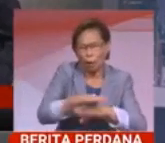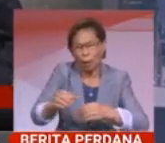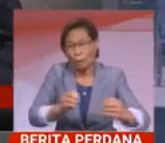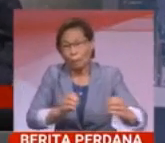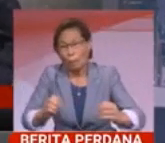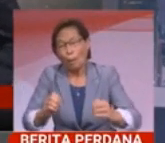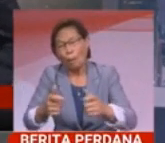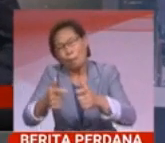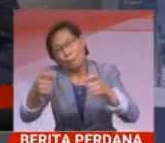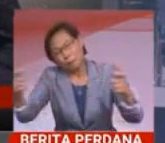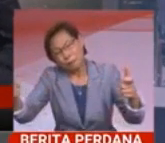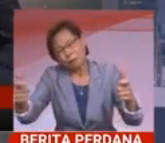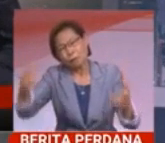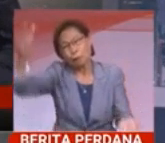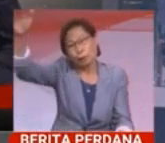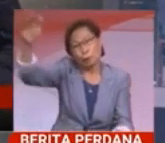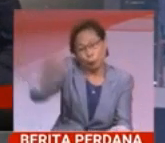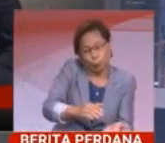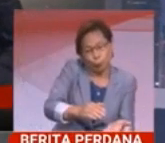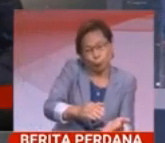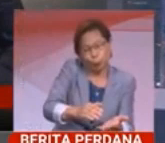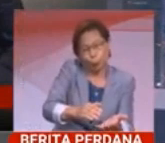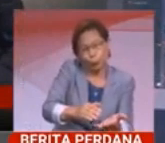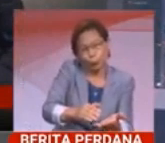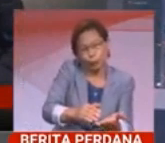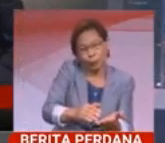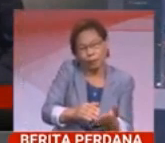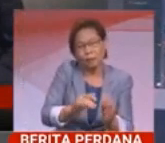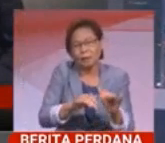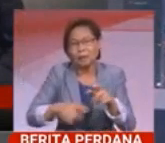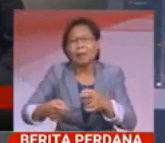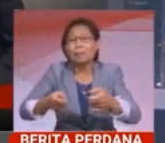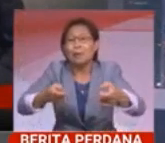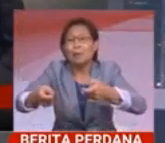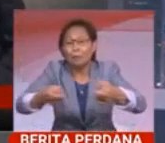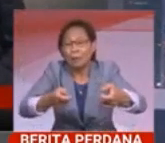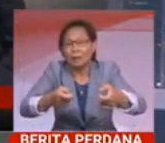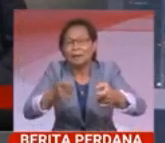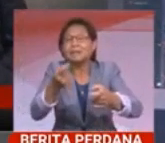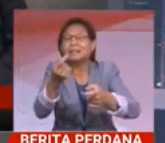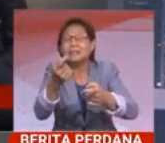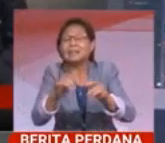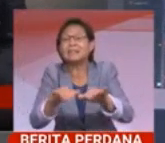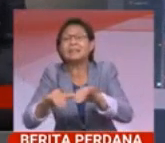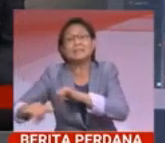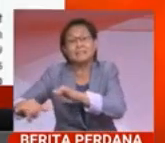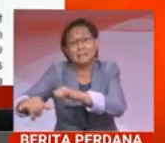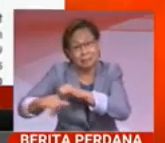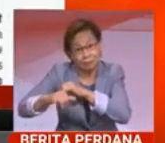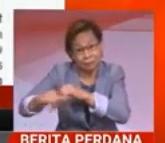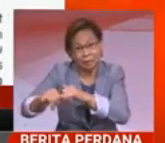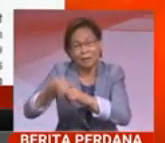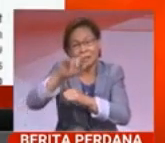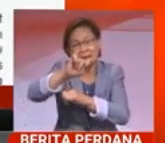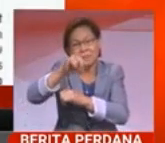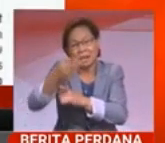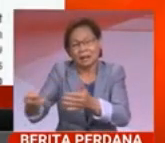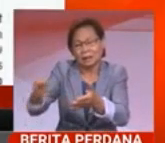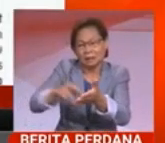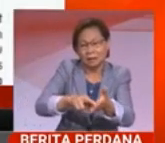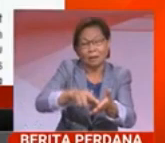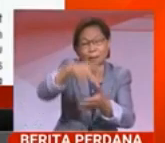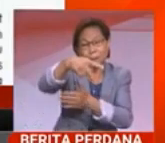yang besar yaitu rose nilai hapus kira dan pelarasan nilai sama dx dalam satu pernyataan video